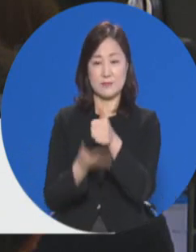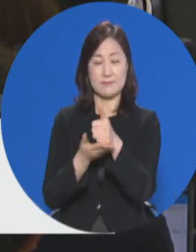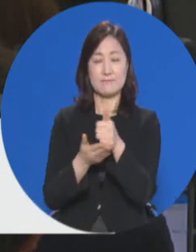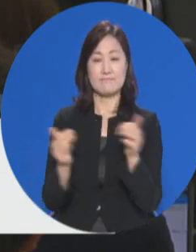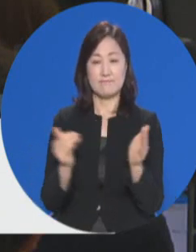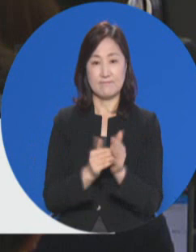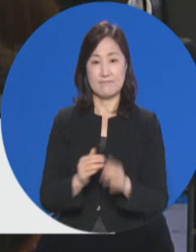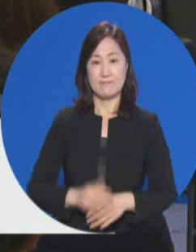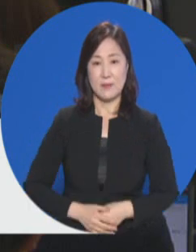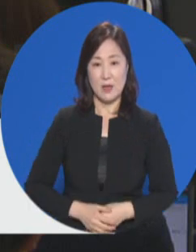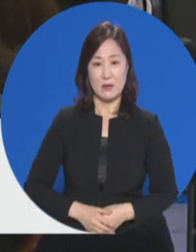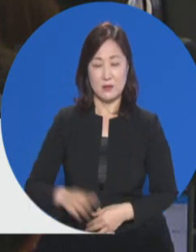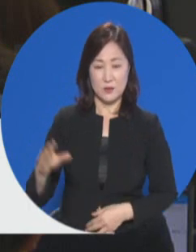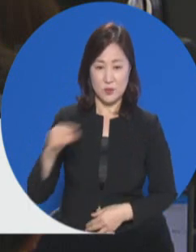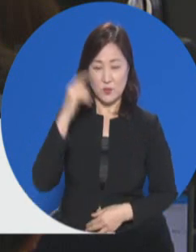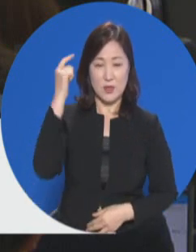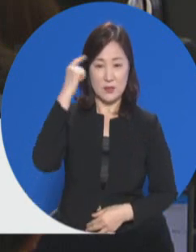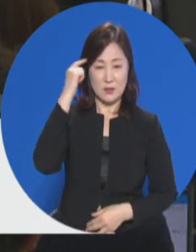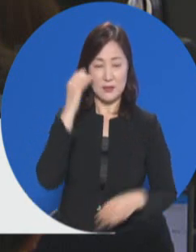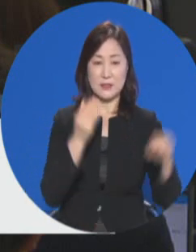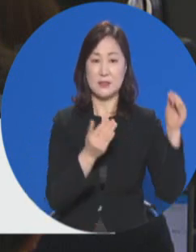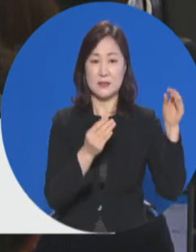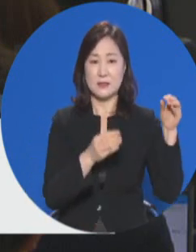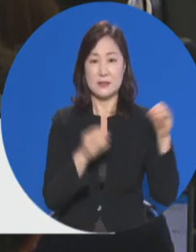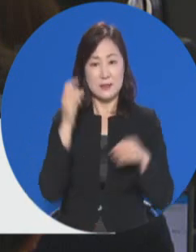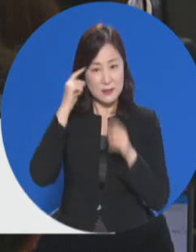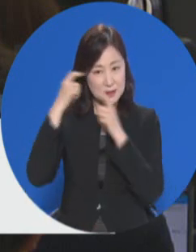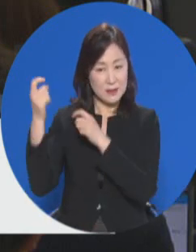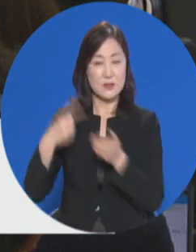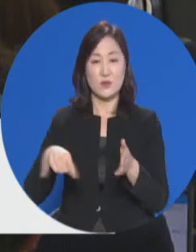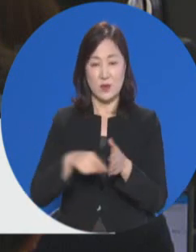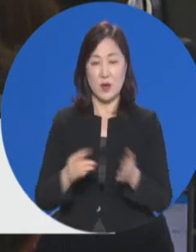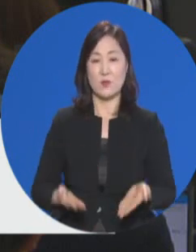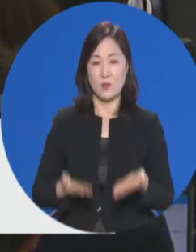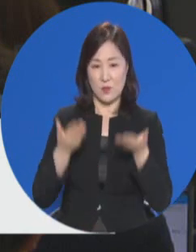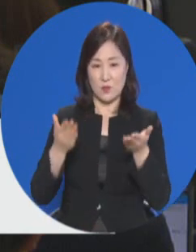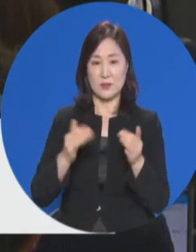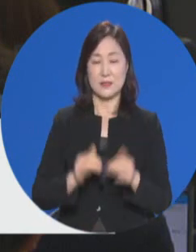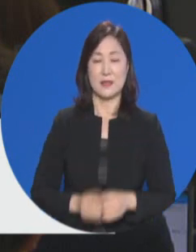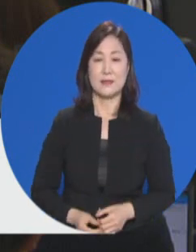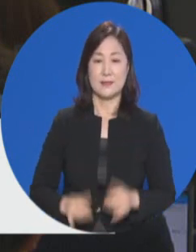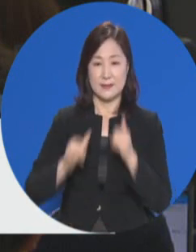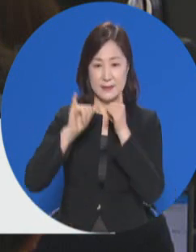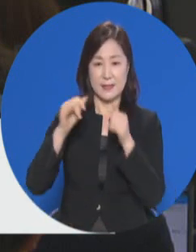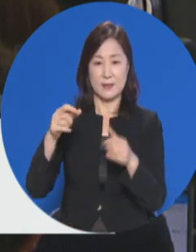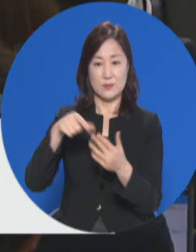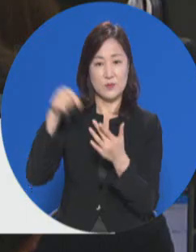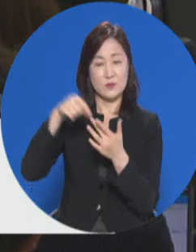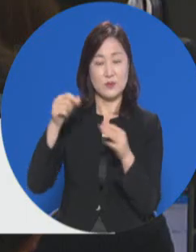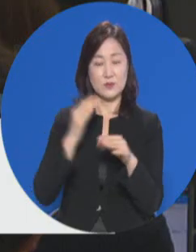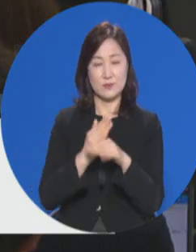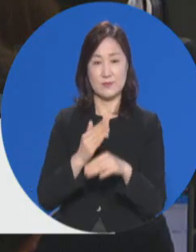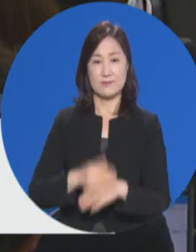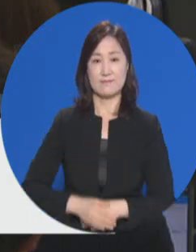수녀의 숭고한 정신을 기리기 위한 봉사대상 공모사업도 활발하게 진행되고 있습니다. 김주희 기자가